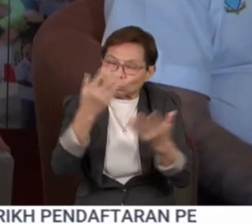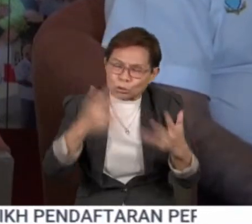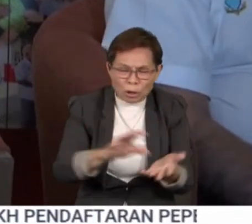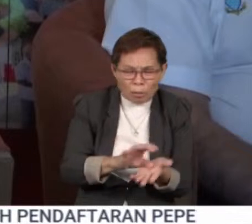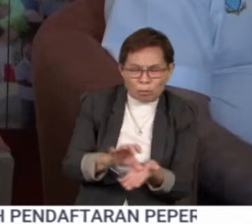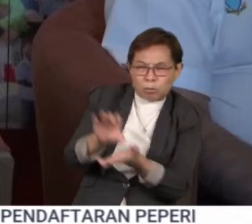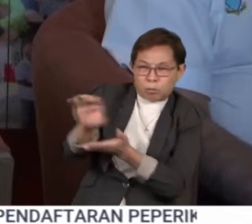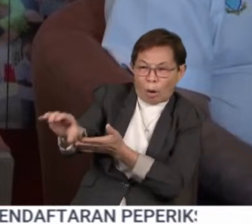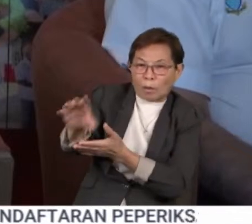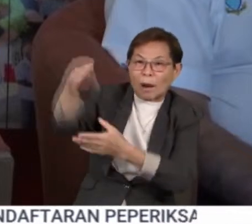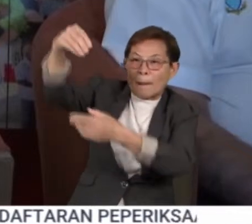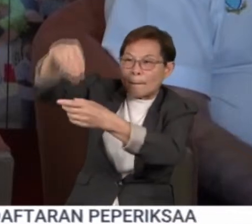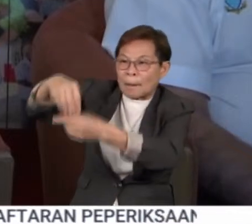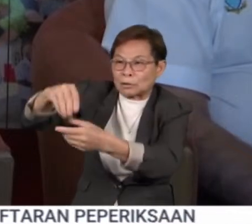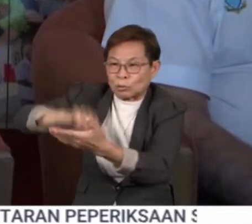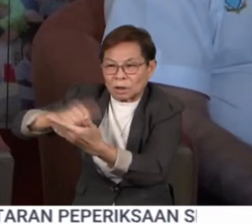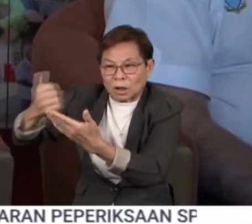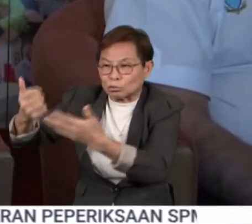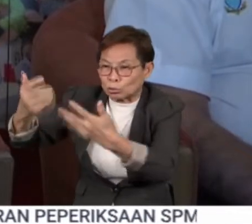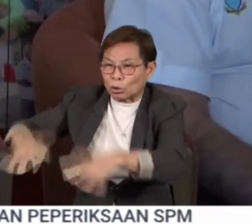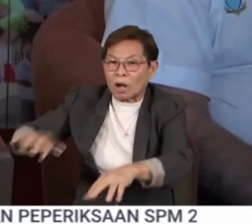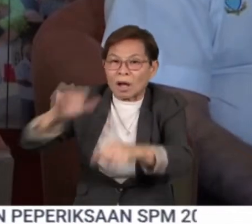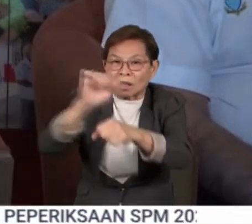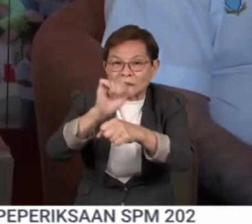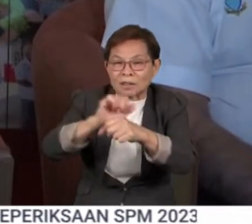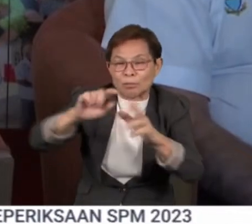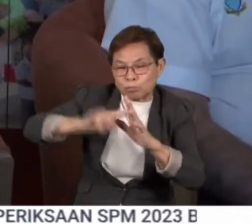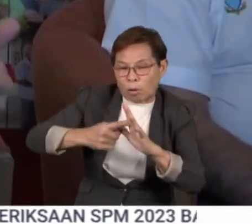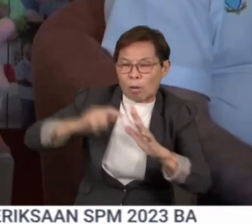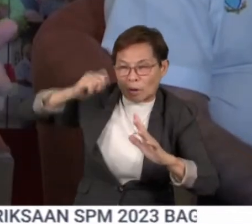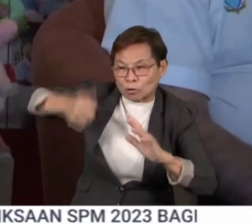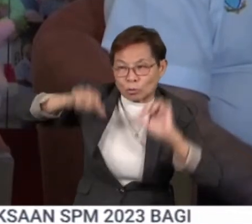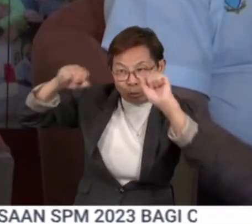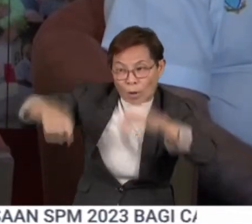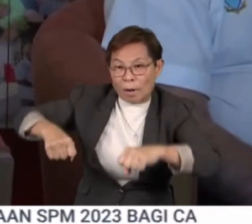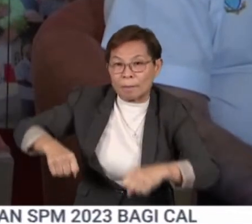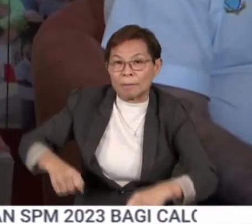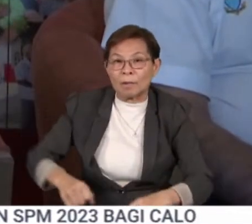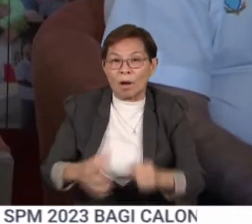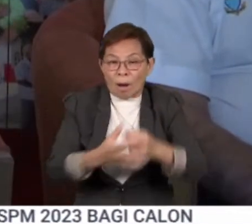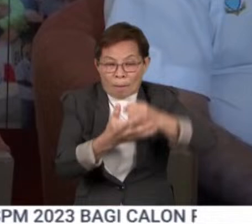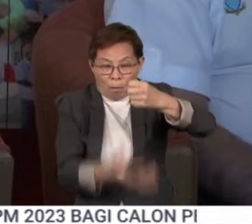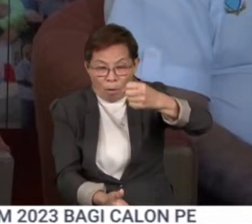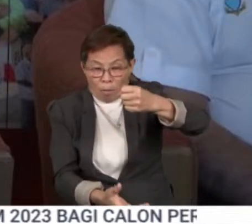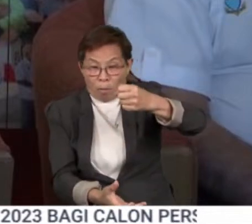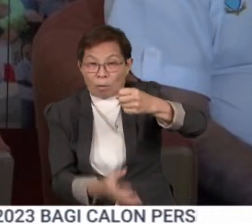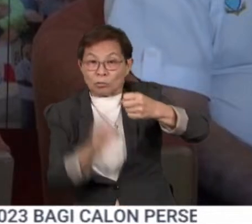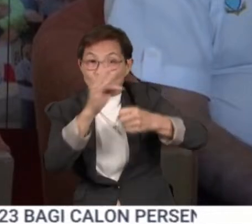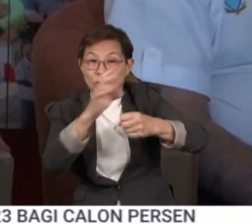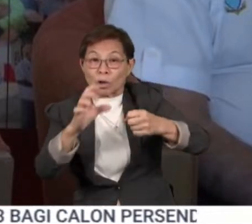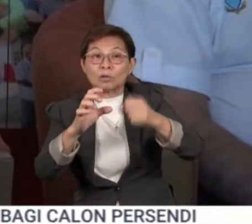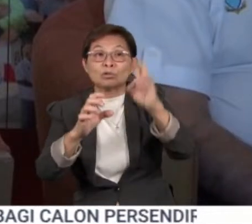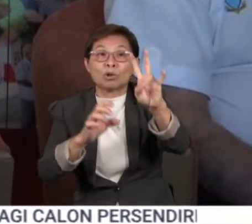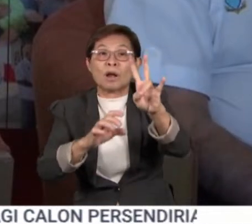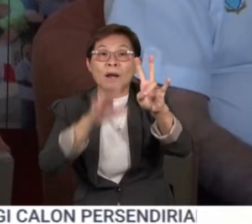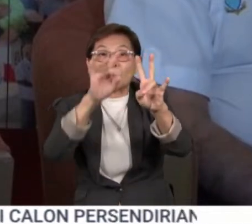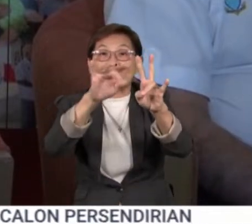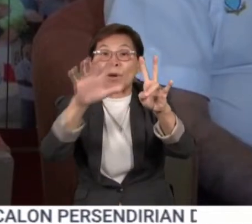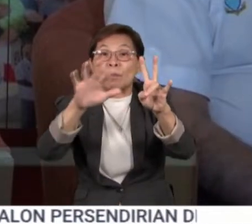disalurkan dan dimasukkan dalam akaun. Kerja boleh mula besok. peruntukan